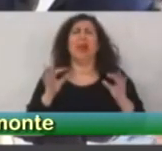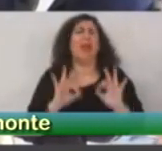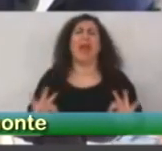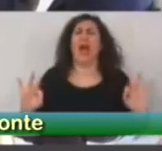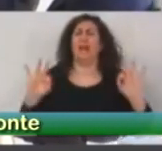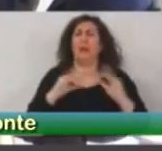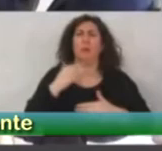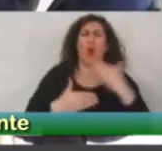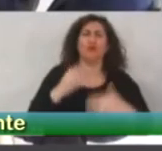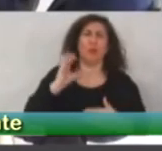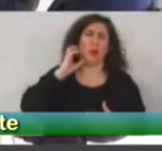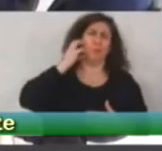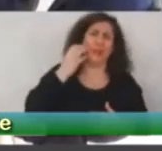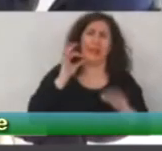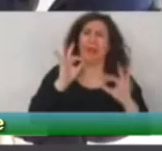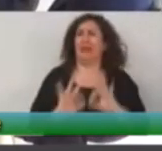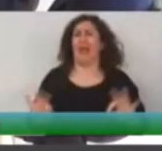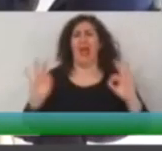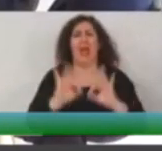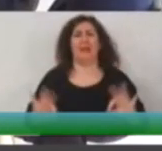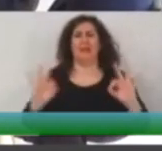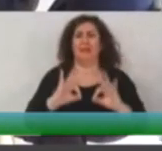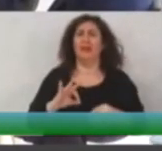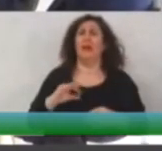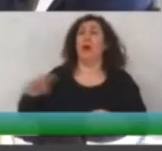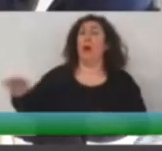nessuna procedura strana. PEC di arrivo,